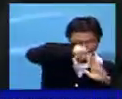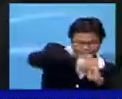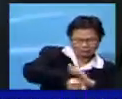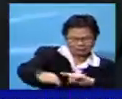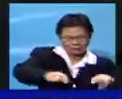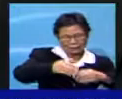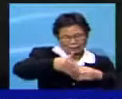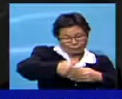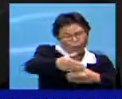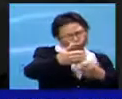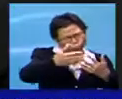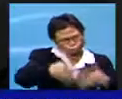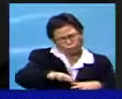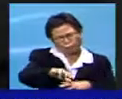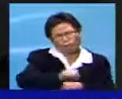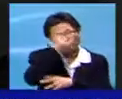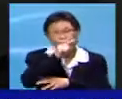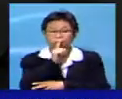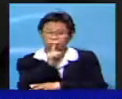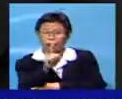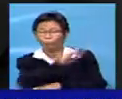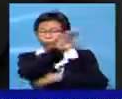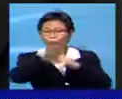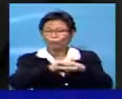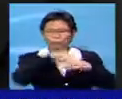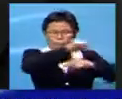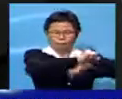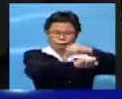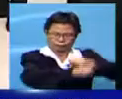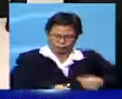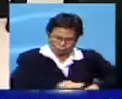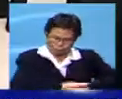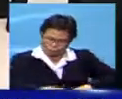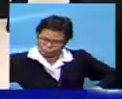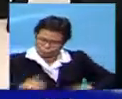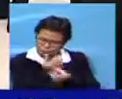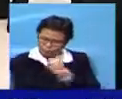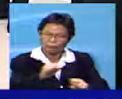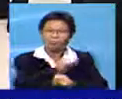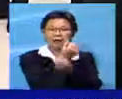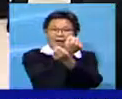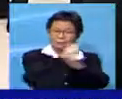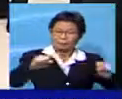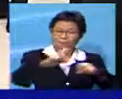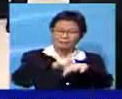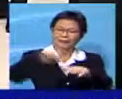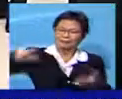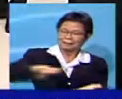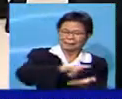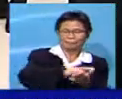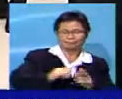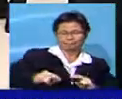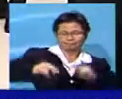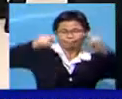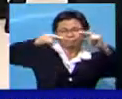Tindakan susulan telah diambil bagi memastikan semua infrastruktur, landasan, keselamatan dan sekuriti di KLIA